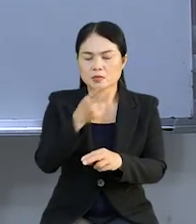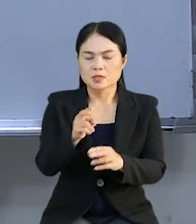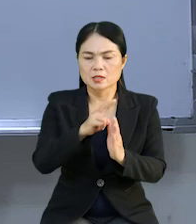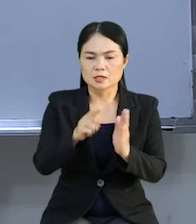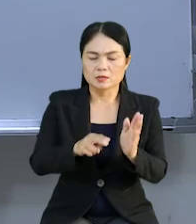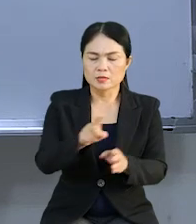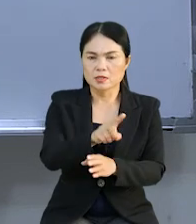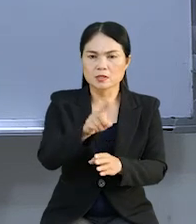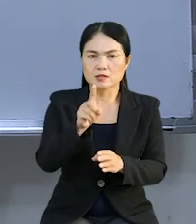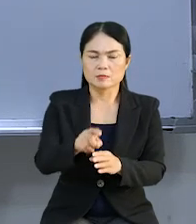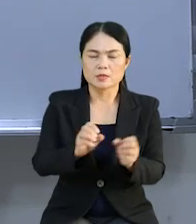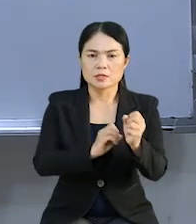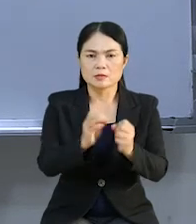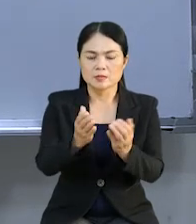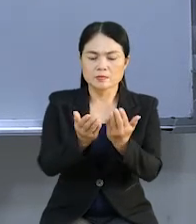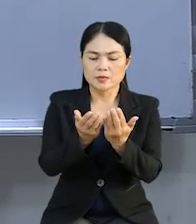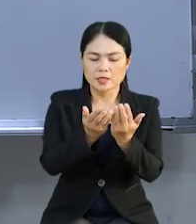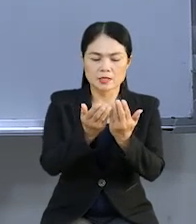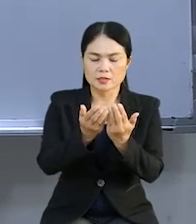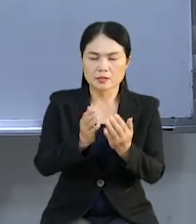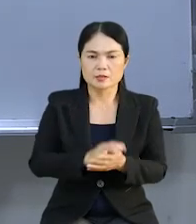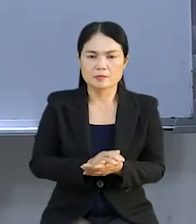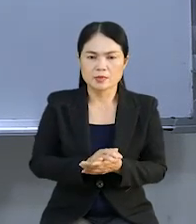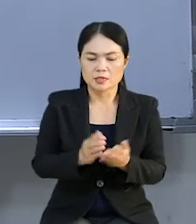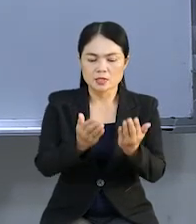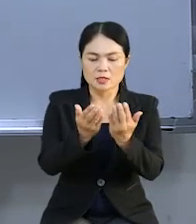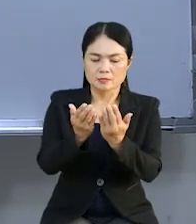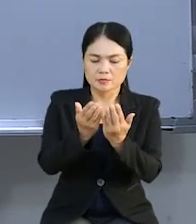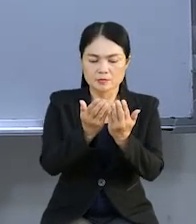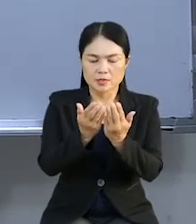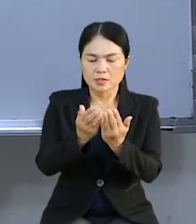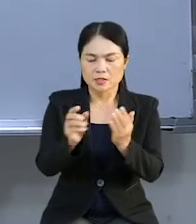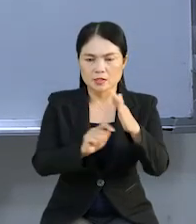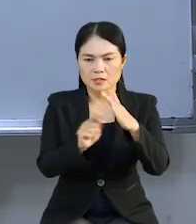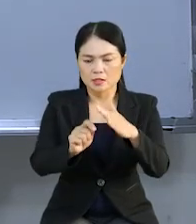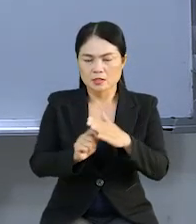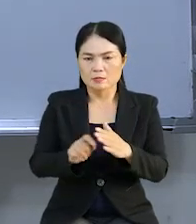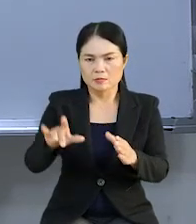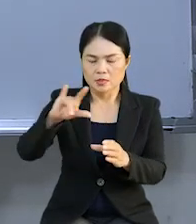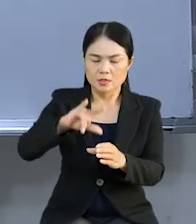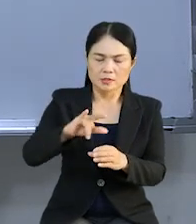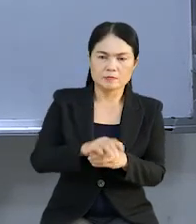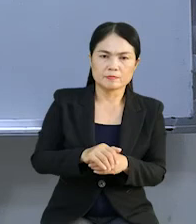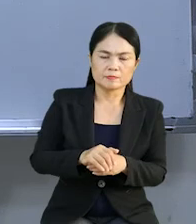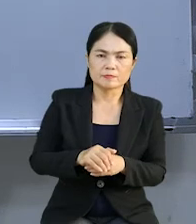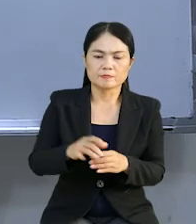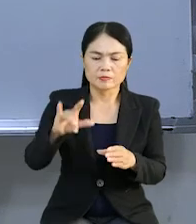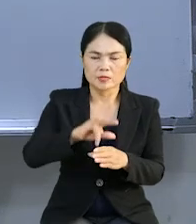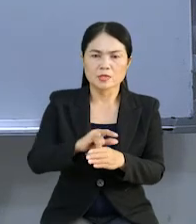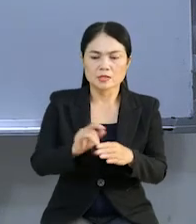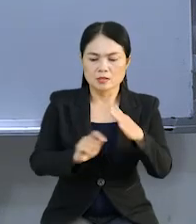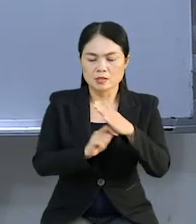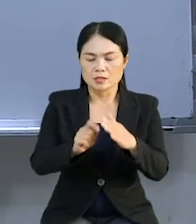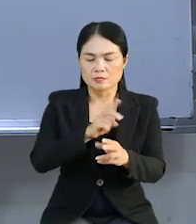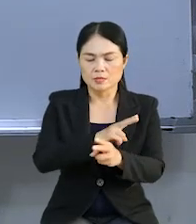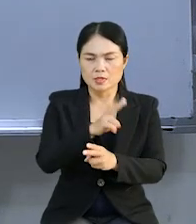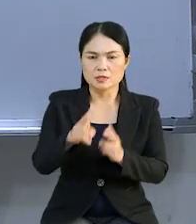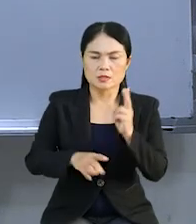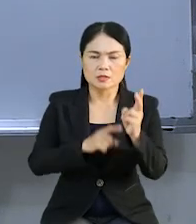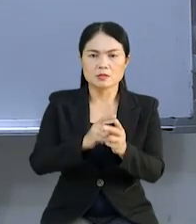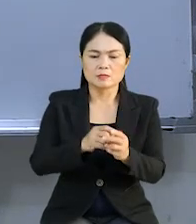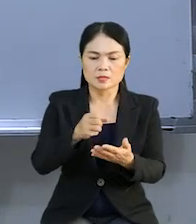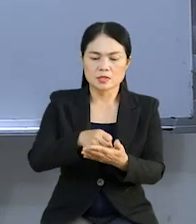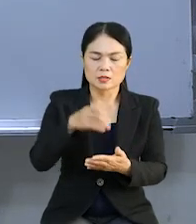ហើយនៅយើងចាប់ផ្ដើមអានកូនអំណានរ៉ែប្រេងកាតប្រេងកាតជារ៉ែមួយប្រភេទដែ